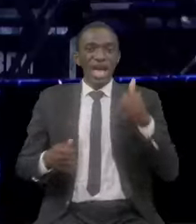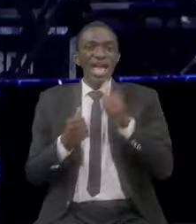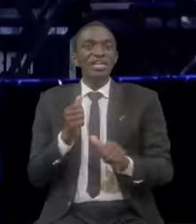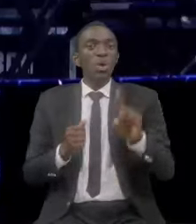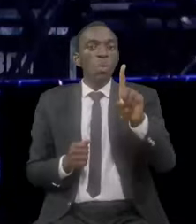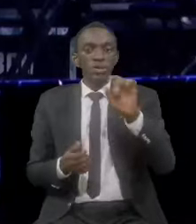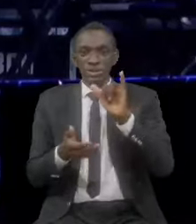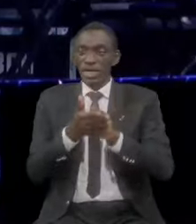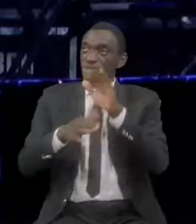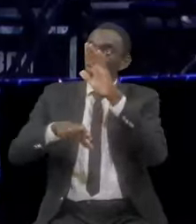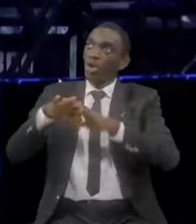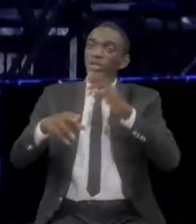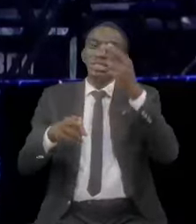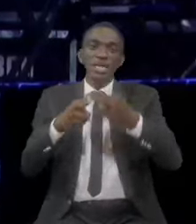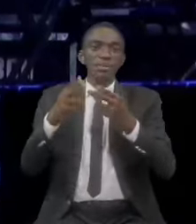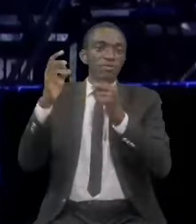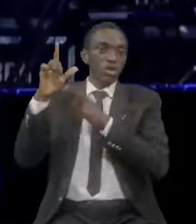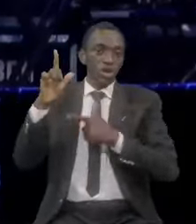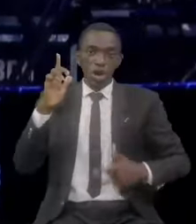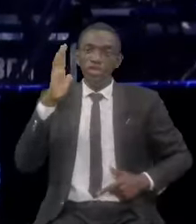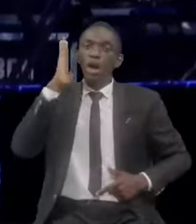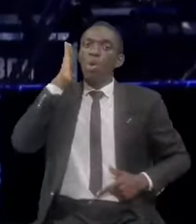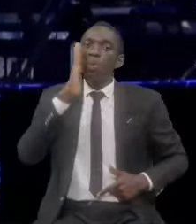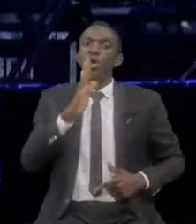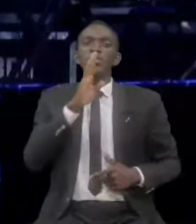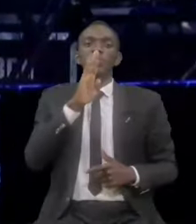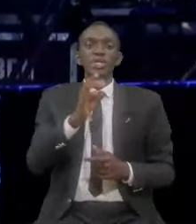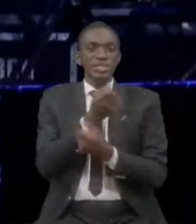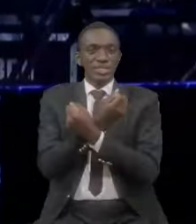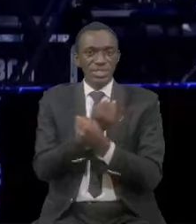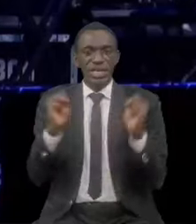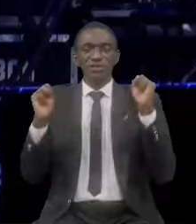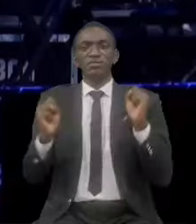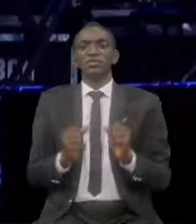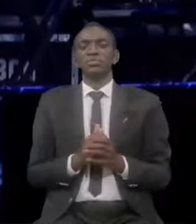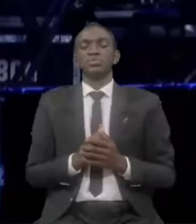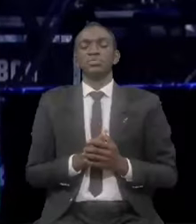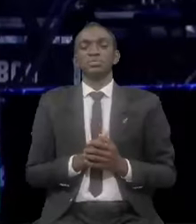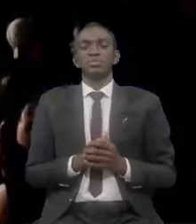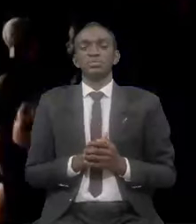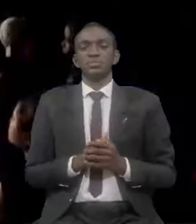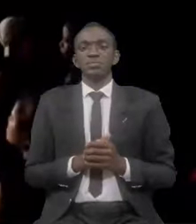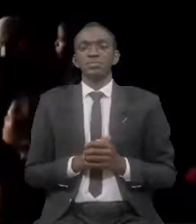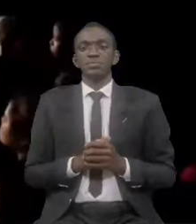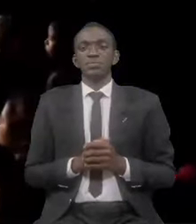Quiconque invoquera le nom du Seigneur sera sauvé.